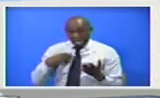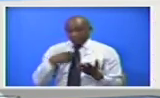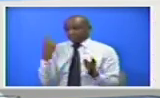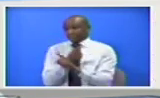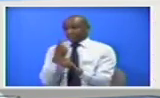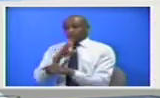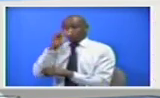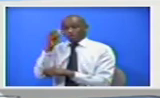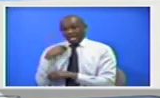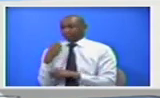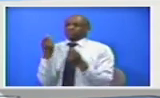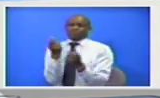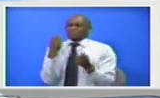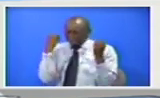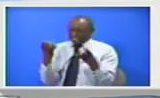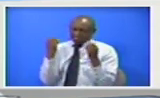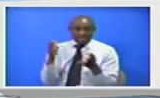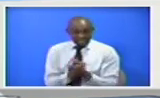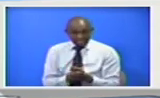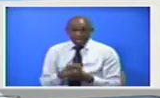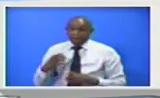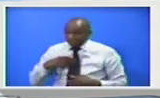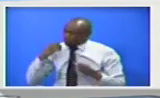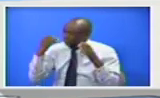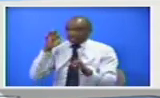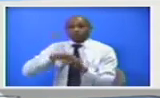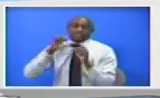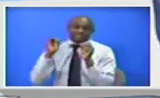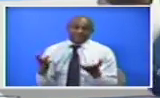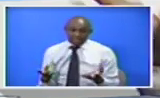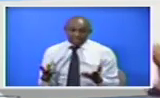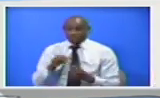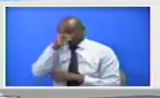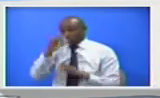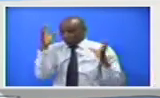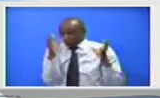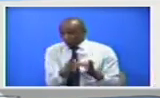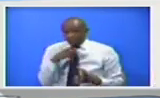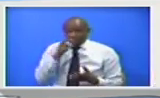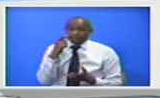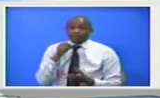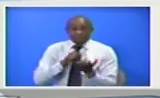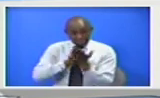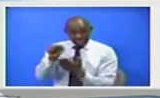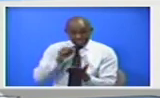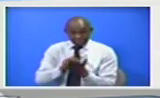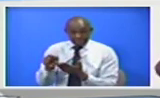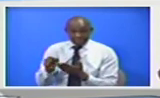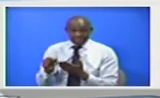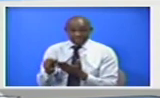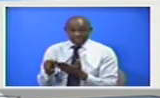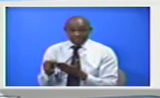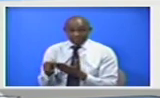ward na ziko mingi zaidi, wananchi wengi hawakuweza kupiga kura. Jubilee ulisikia waliprint ballot